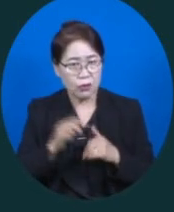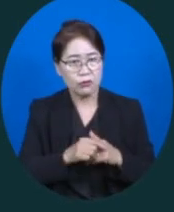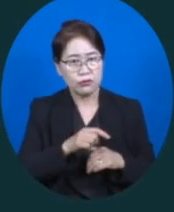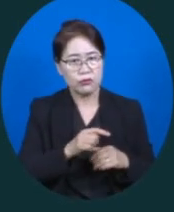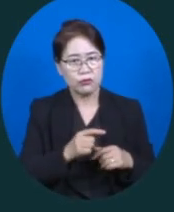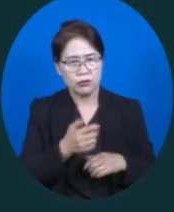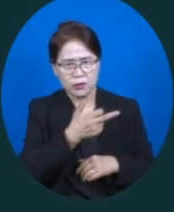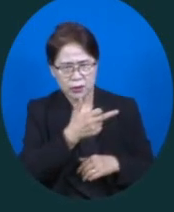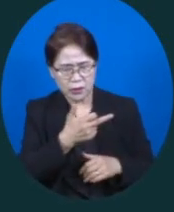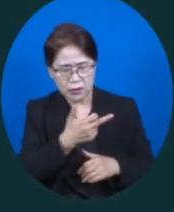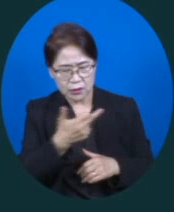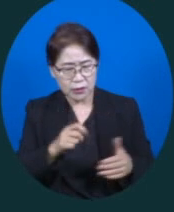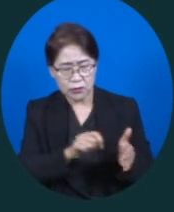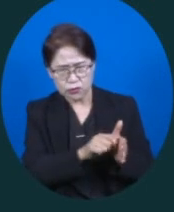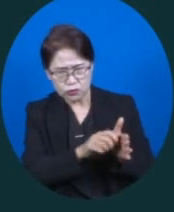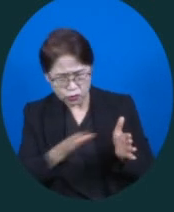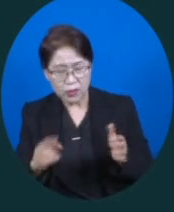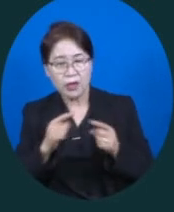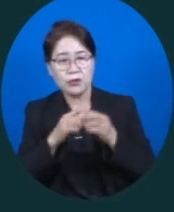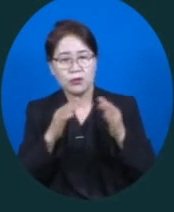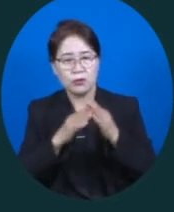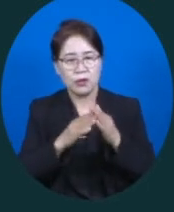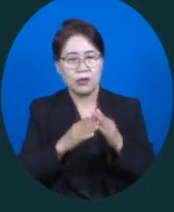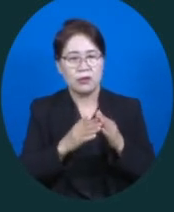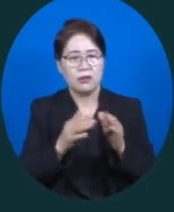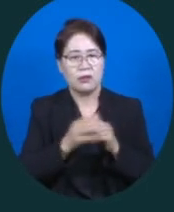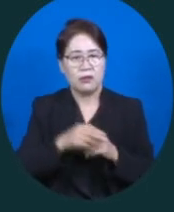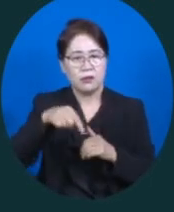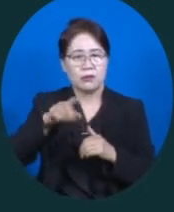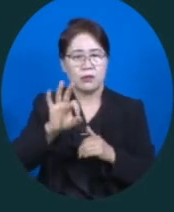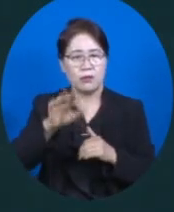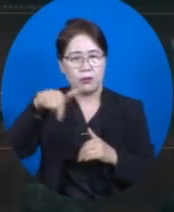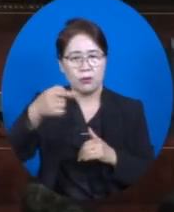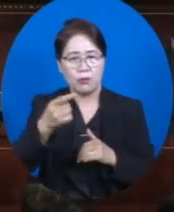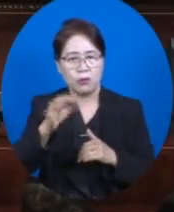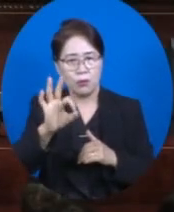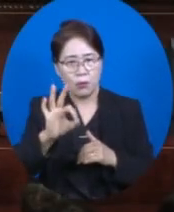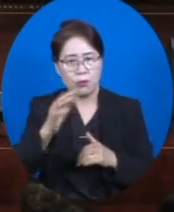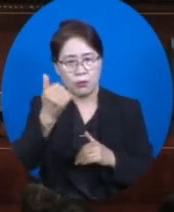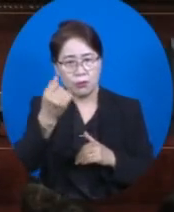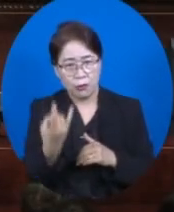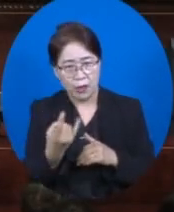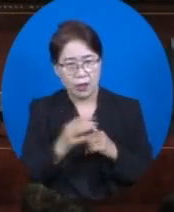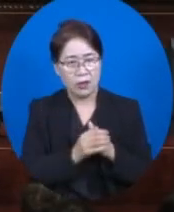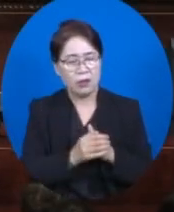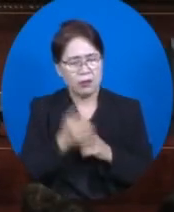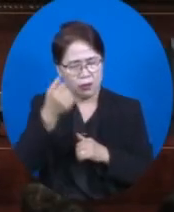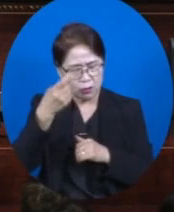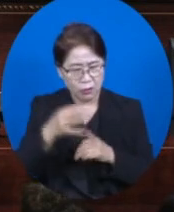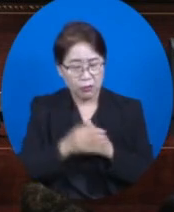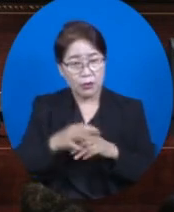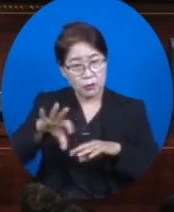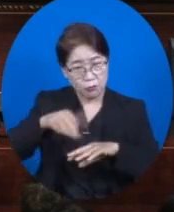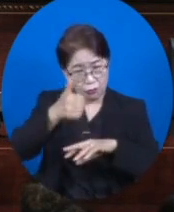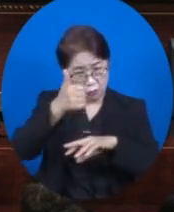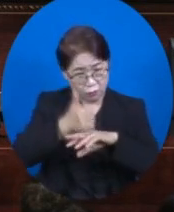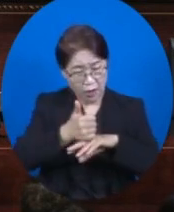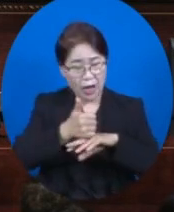거대한 성공의 성당입니다 이 사원에서 16살에 왕실 결혼식이 열렸고요